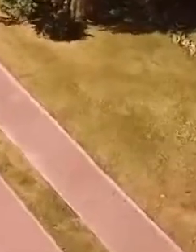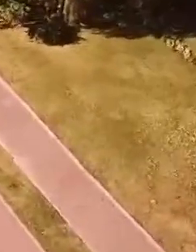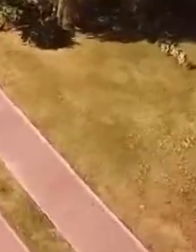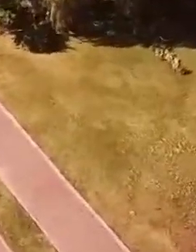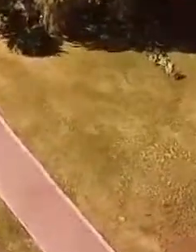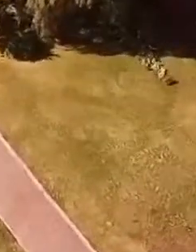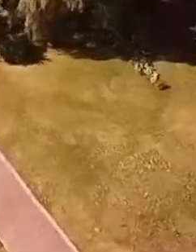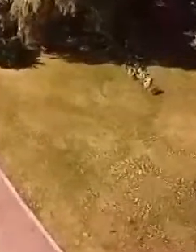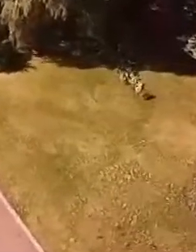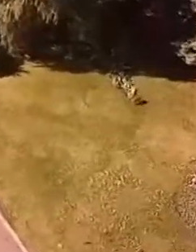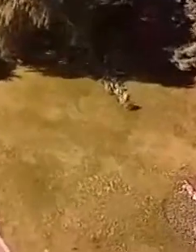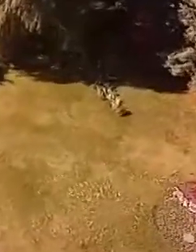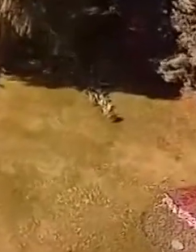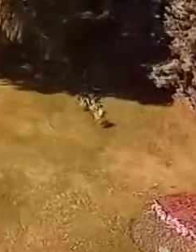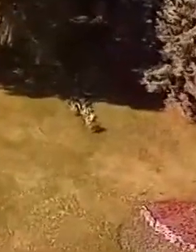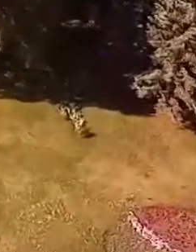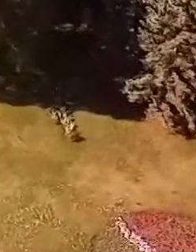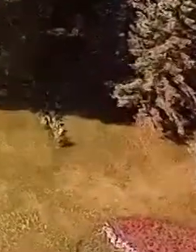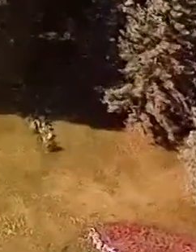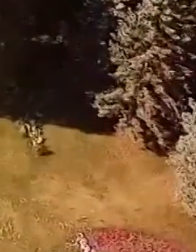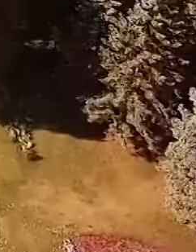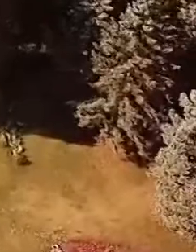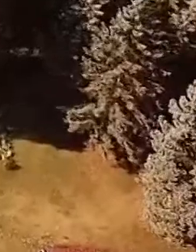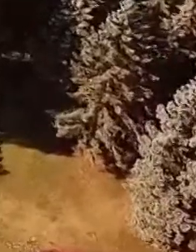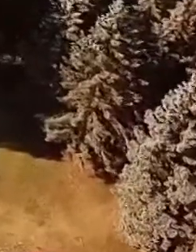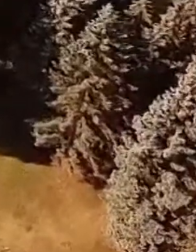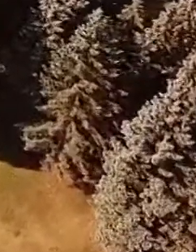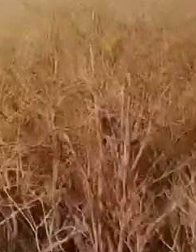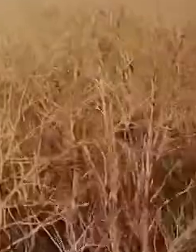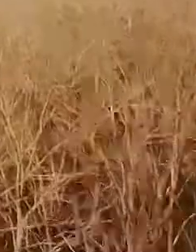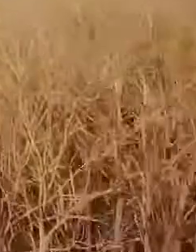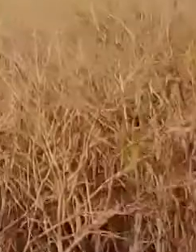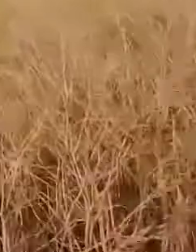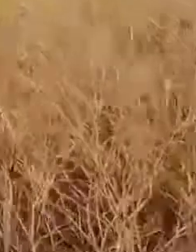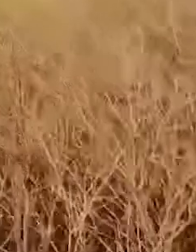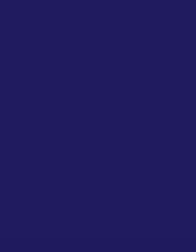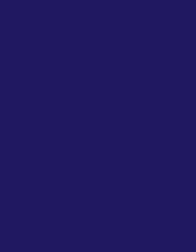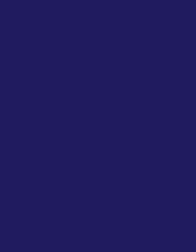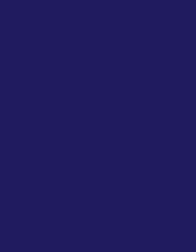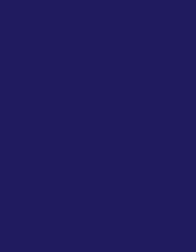до 4 градусів вище нуля. Вдень від 12 до 11 градусів тепла.